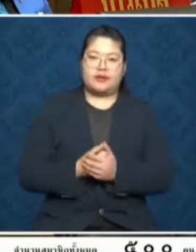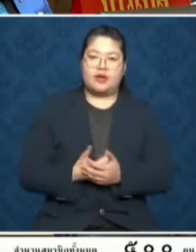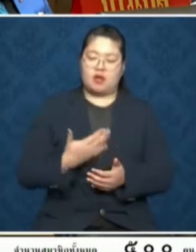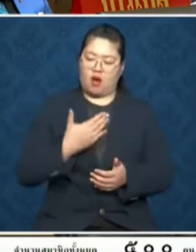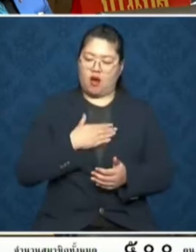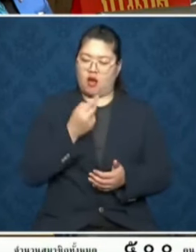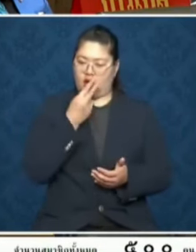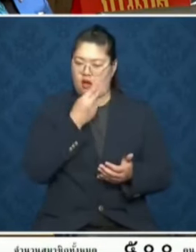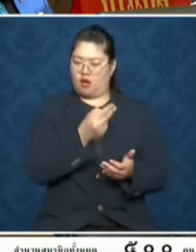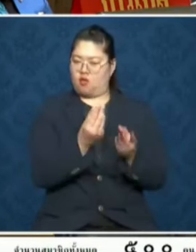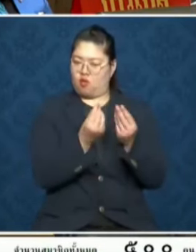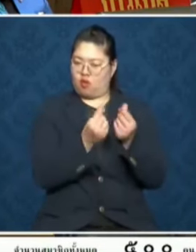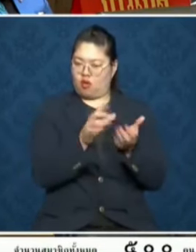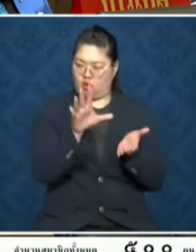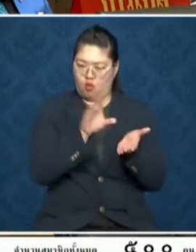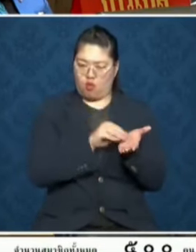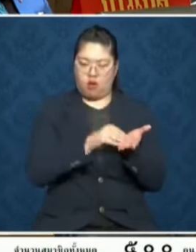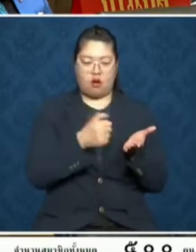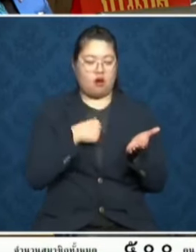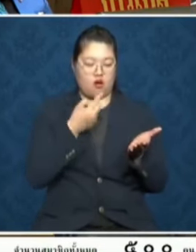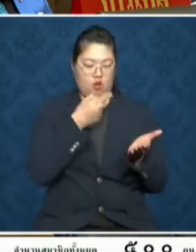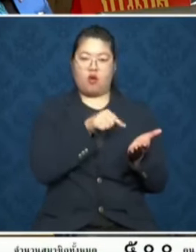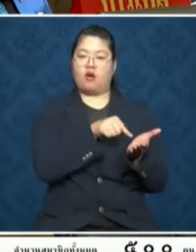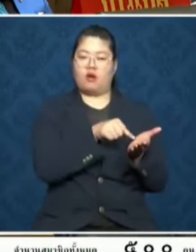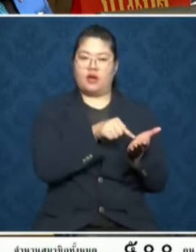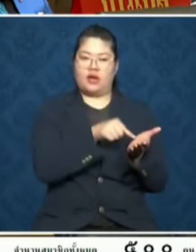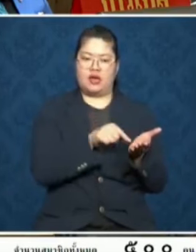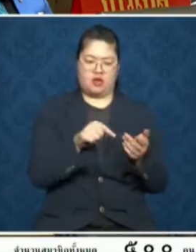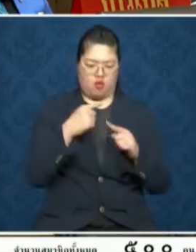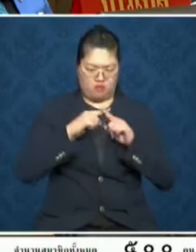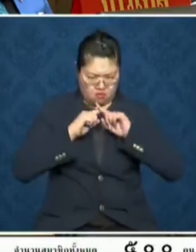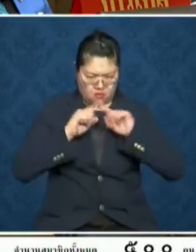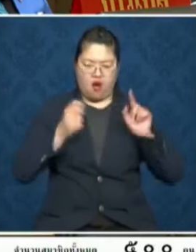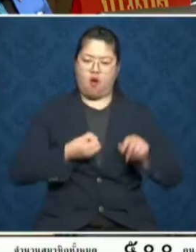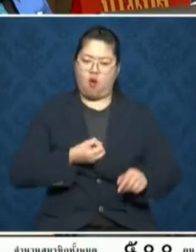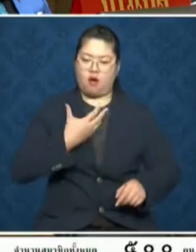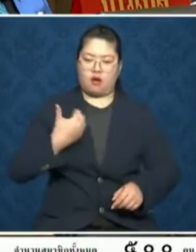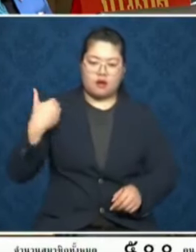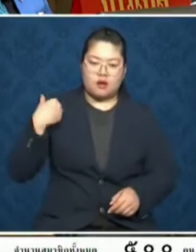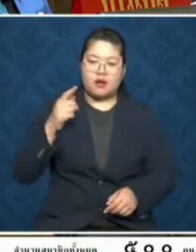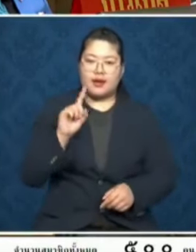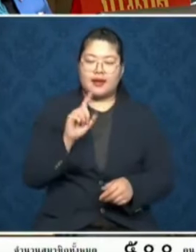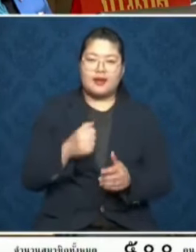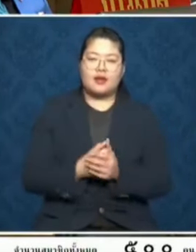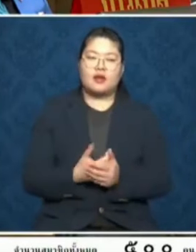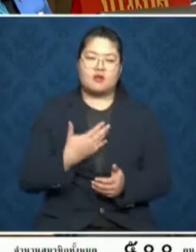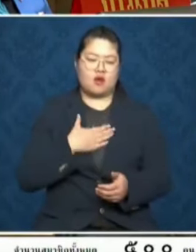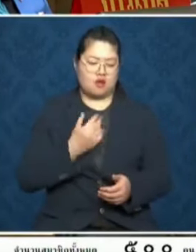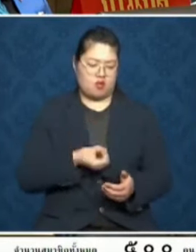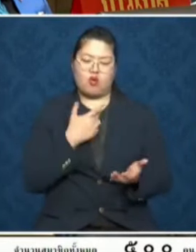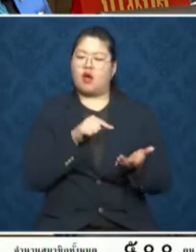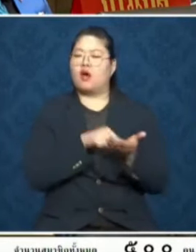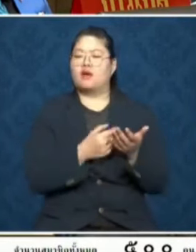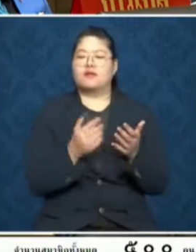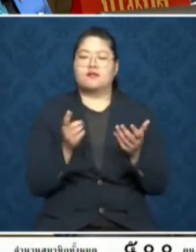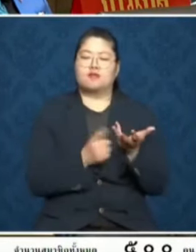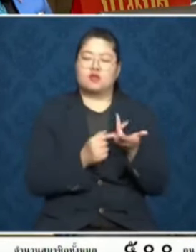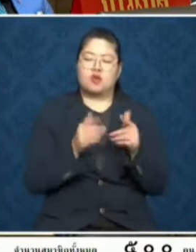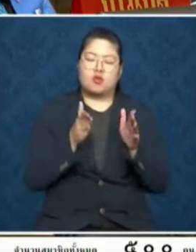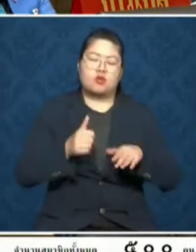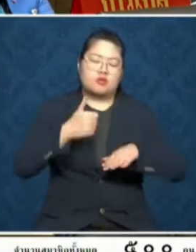ฉันได้ทราบตัวเลขเช่นนั้นนะคะดิฉันต้องบอกว่าเป็นเรื่องน่าตกใจอย่างมากค่ะดิฉันไม่ได้ตกใจกับจำนวนนายพล